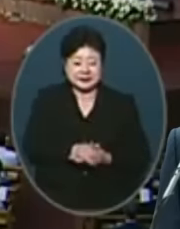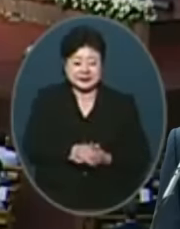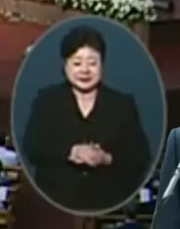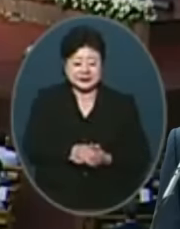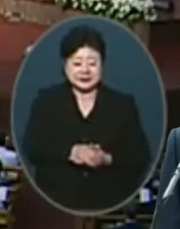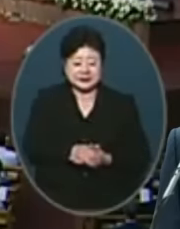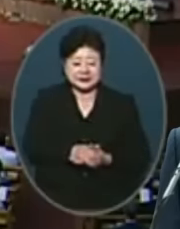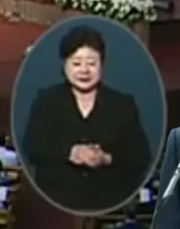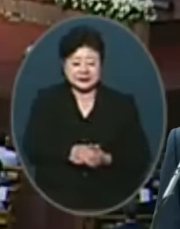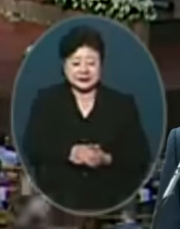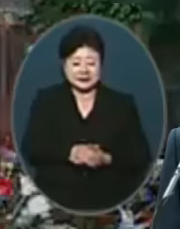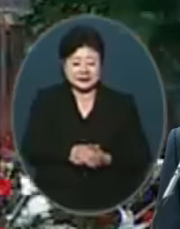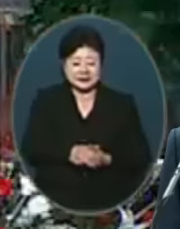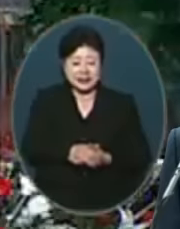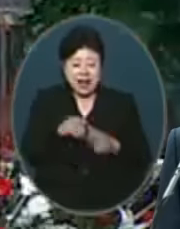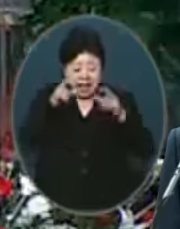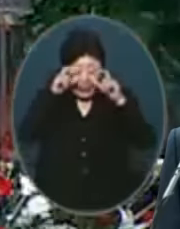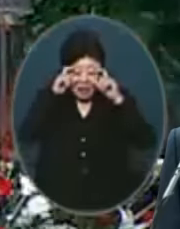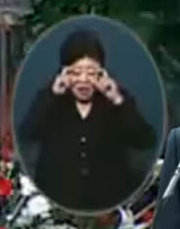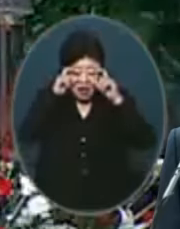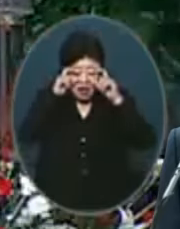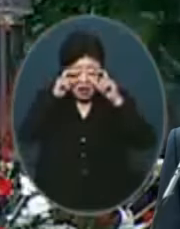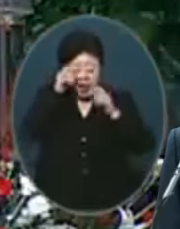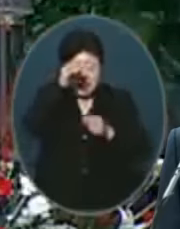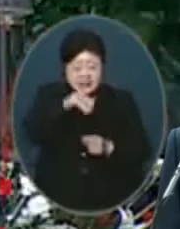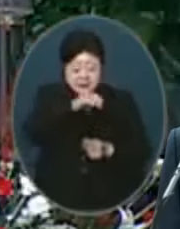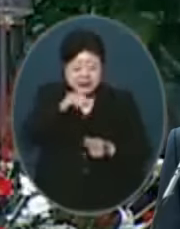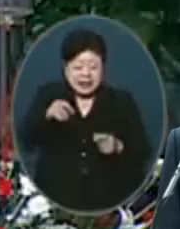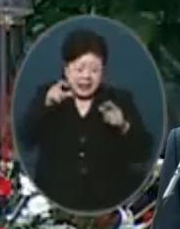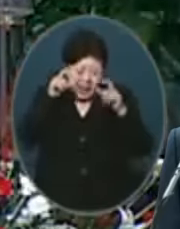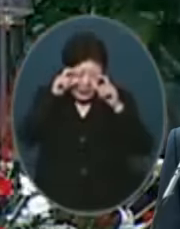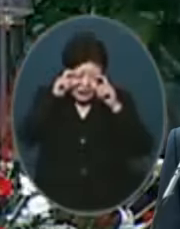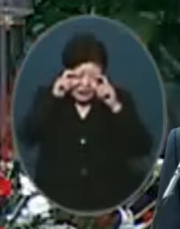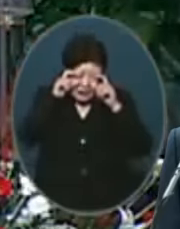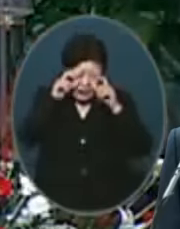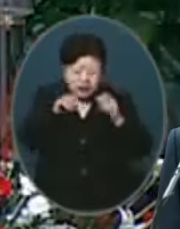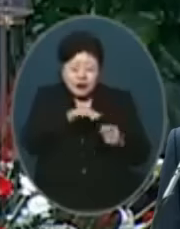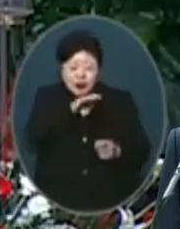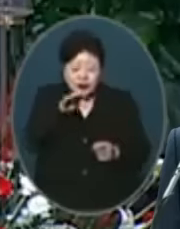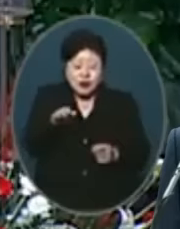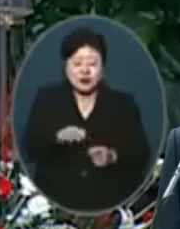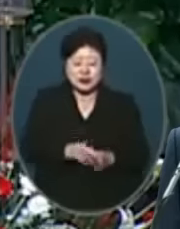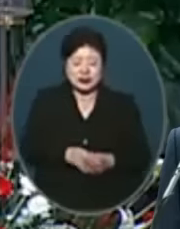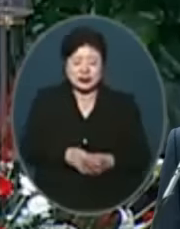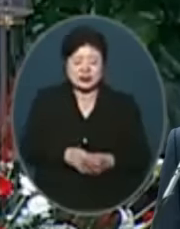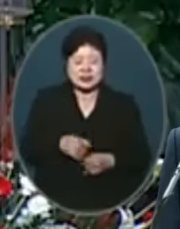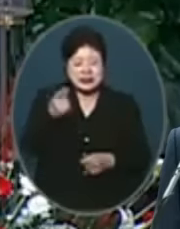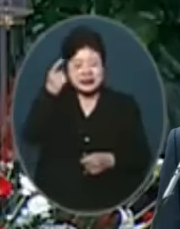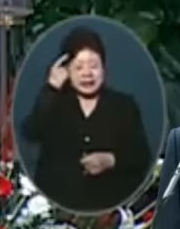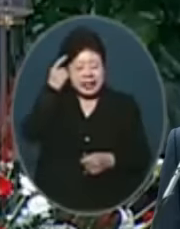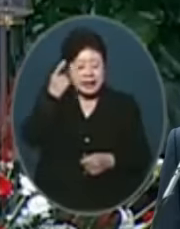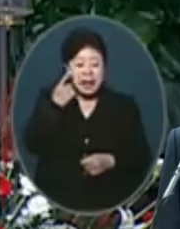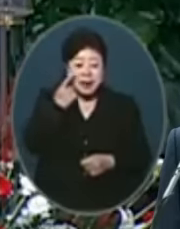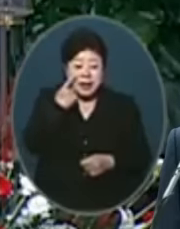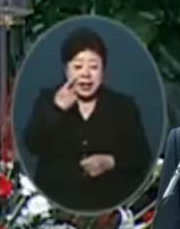즉 안경이냐 십자가의 안경이냐 우리는 그것을 깊이 생각해 봐야 되는